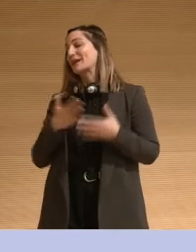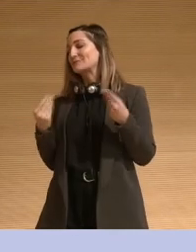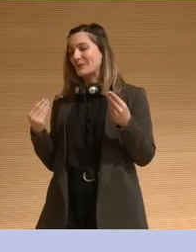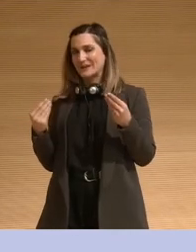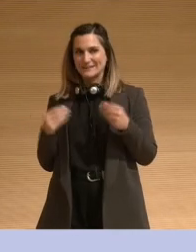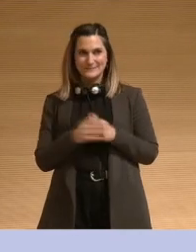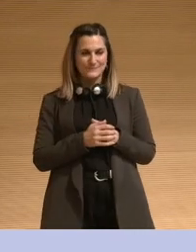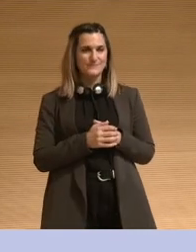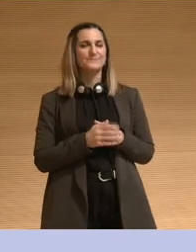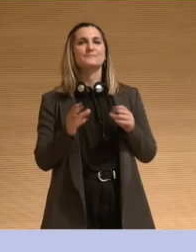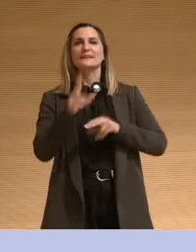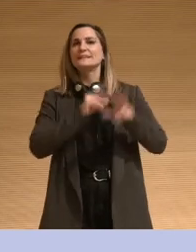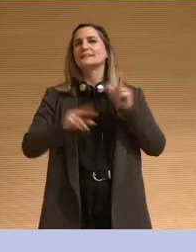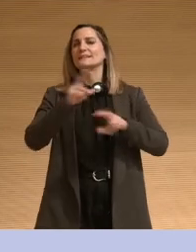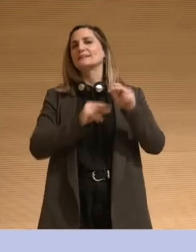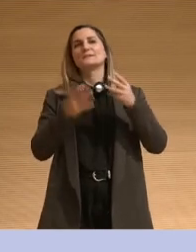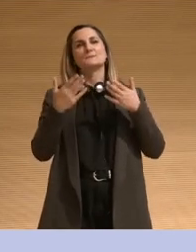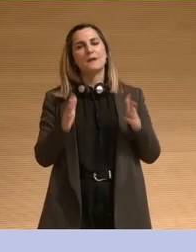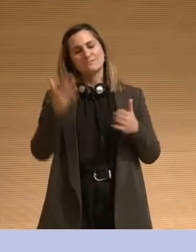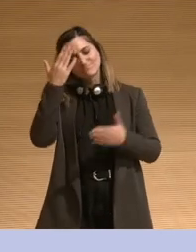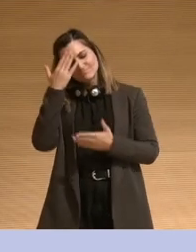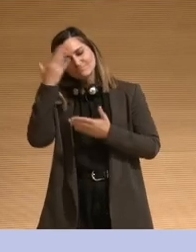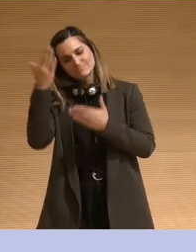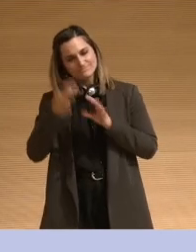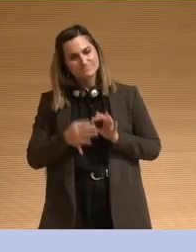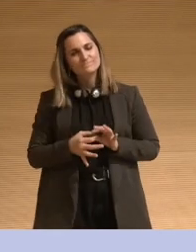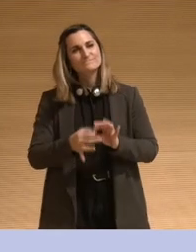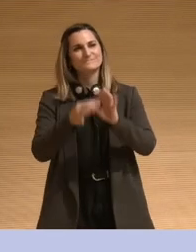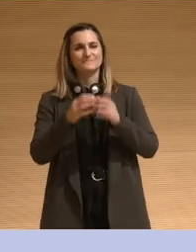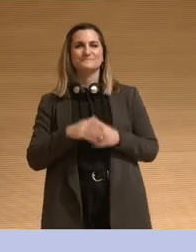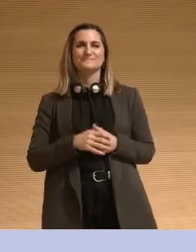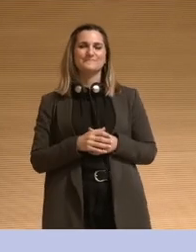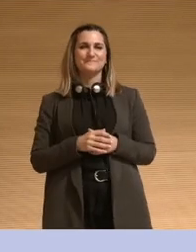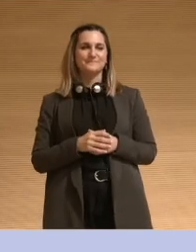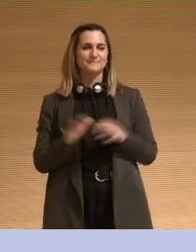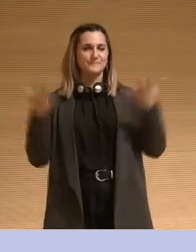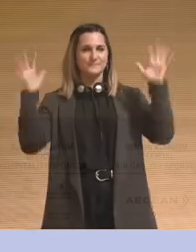ευχαριστώ πολύ για την κουβέντα και για την τιμή και θα συνεχίσουμε με το επόμενο.